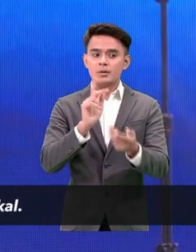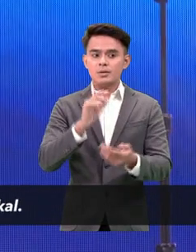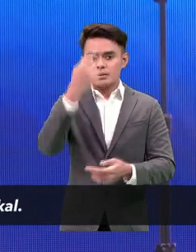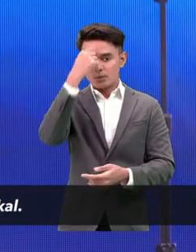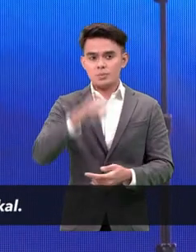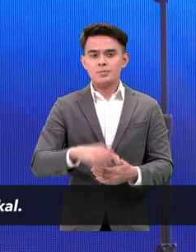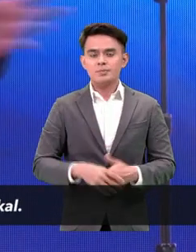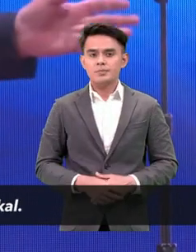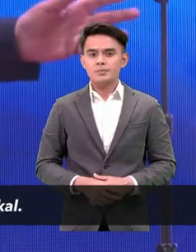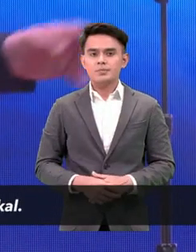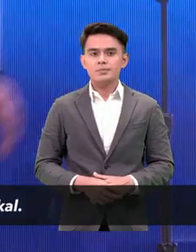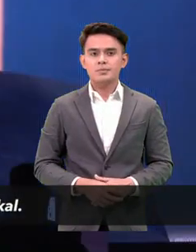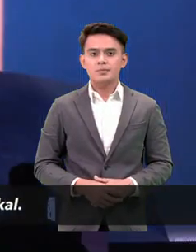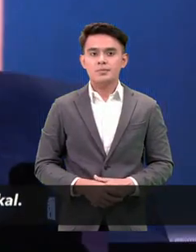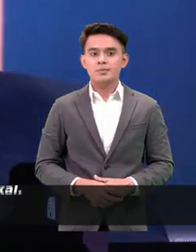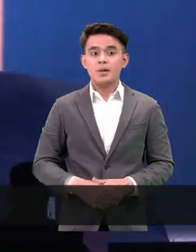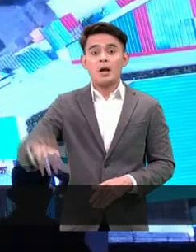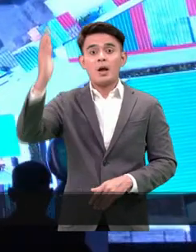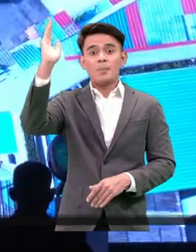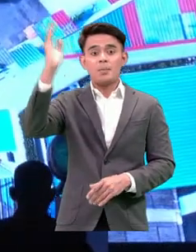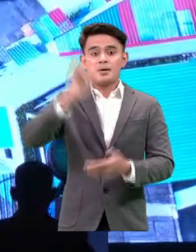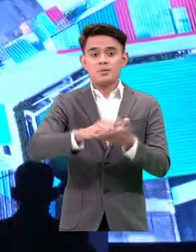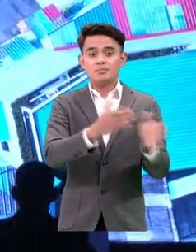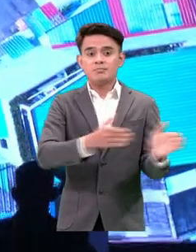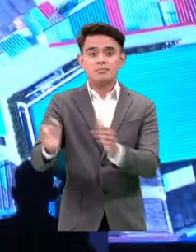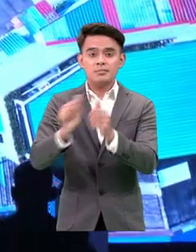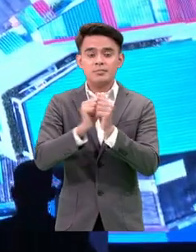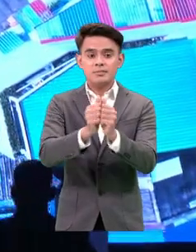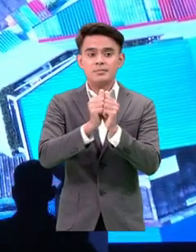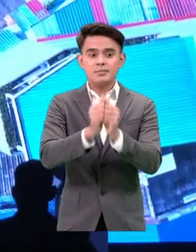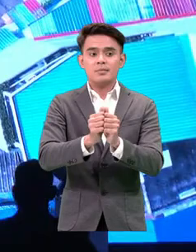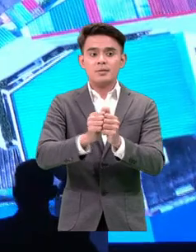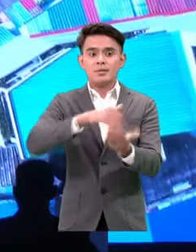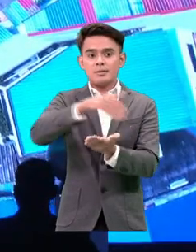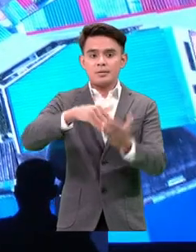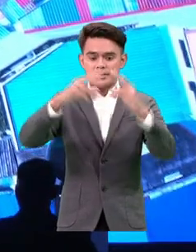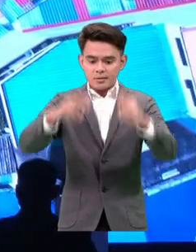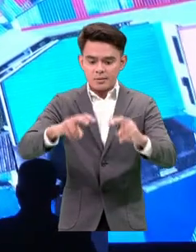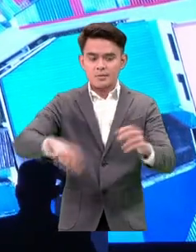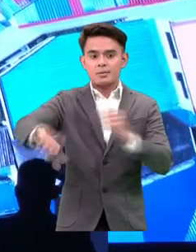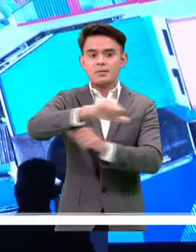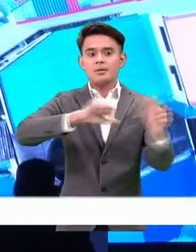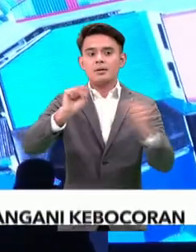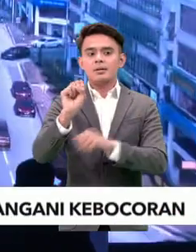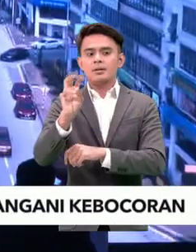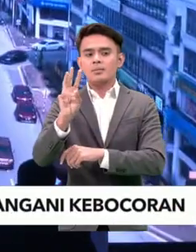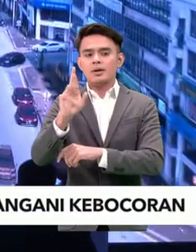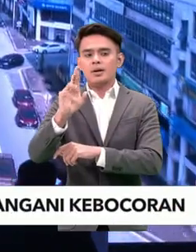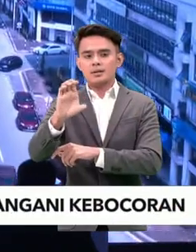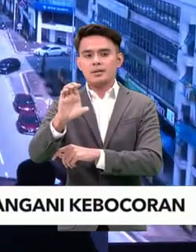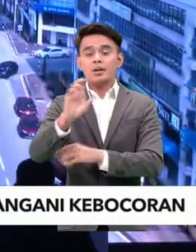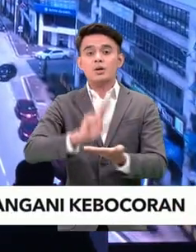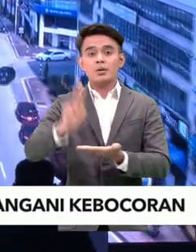critical. Simposium tersebut merupakan anjuran bersama Pusat Penyelidikan Kesejahteraan Sosial SWRC Universiti